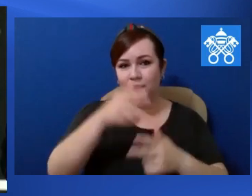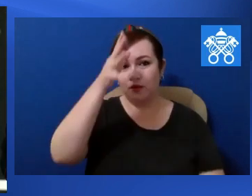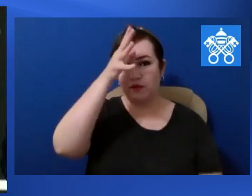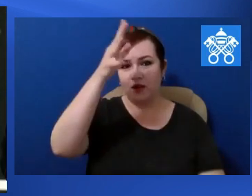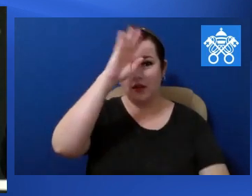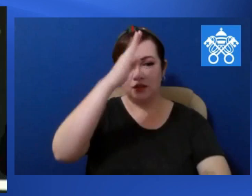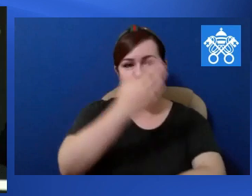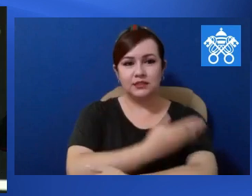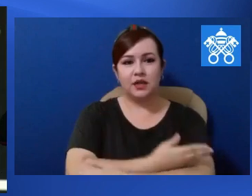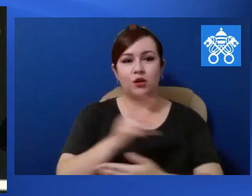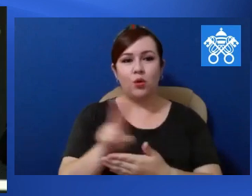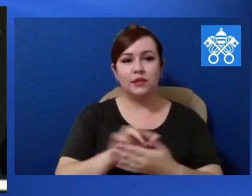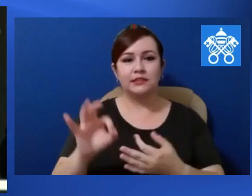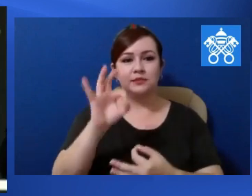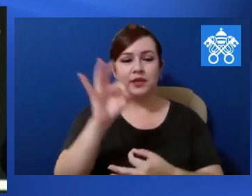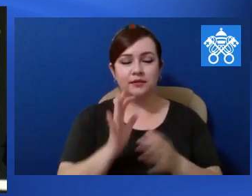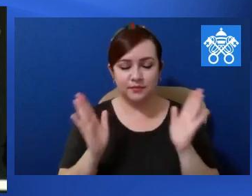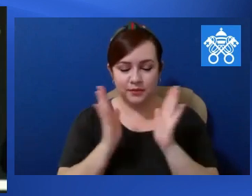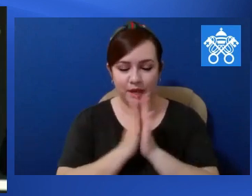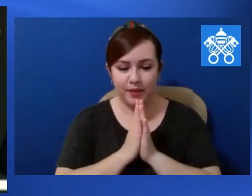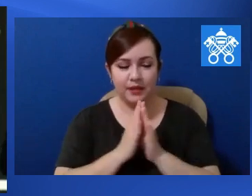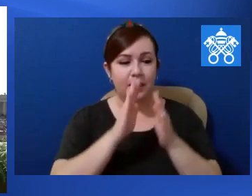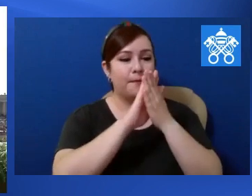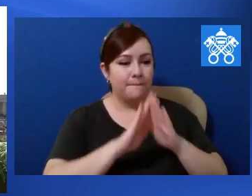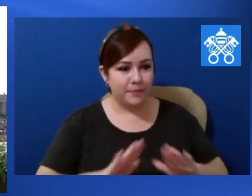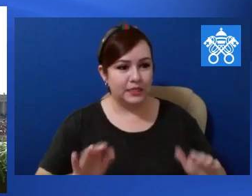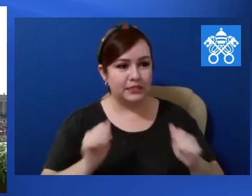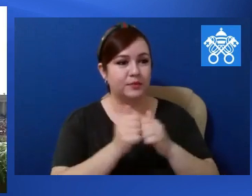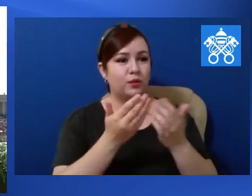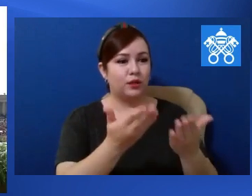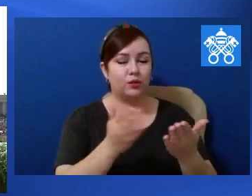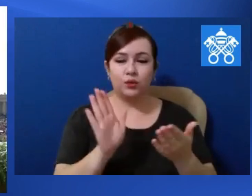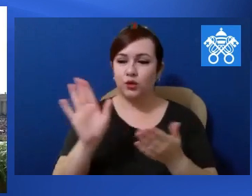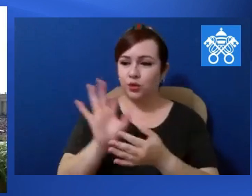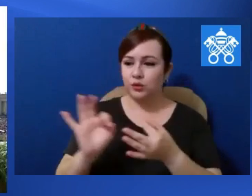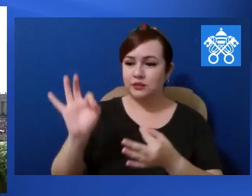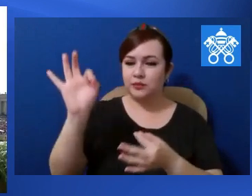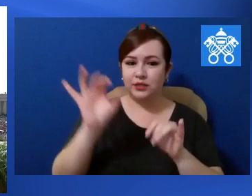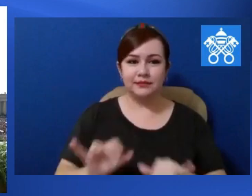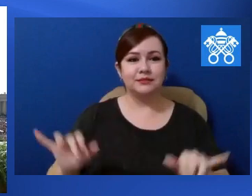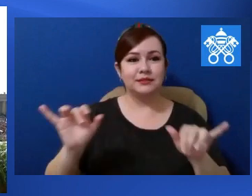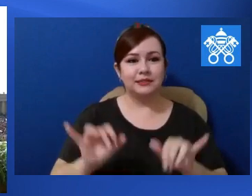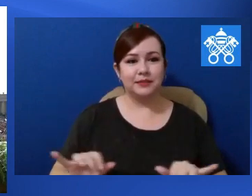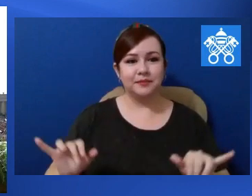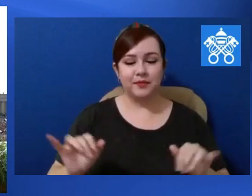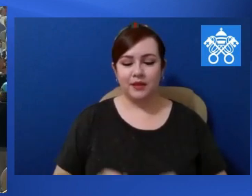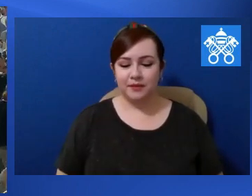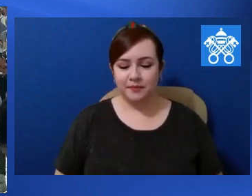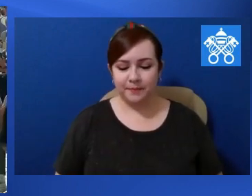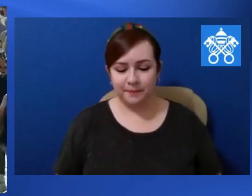Nel nome del Padre, del Figlio e dello Spirito Santo. La pace sia con voi.